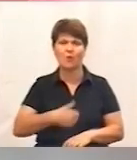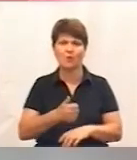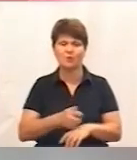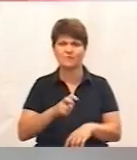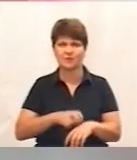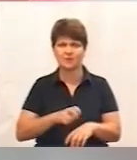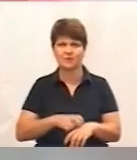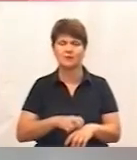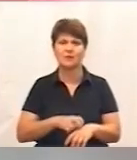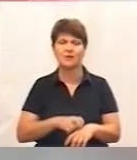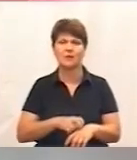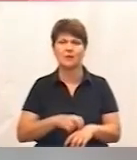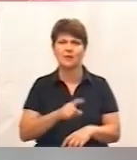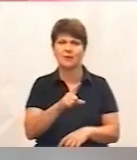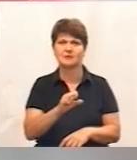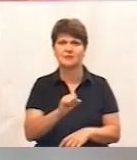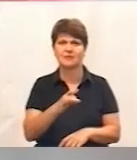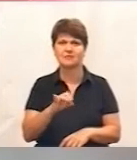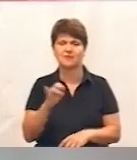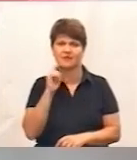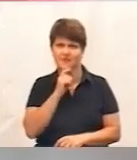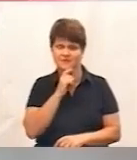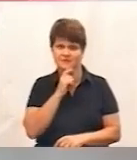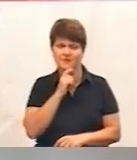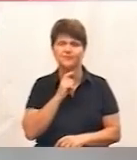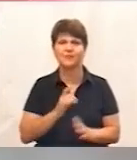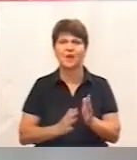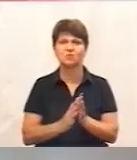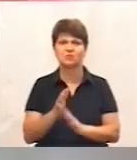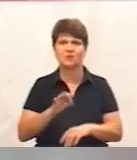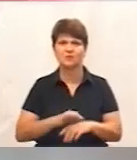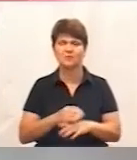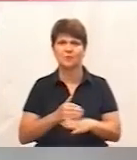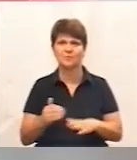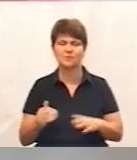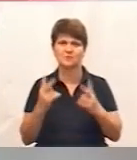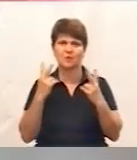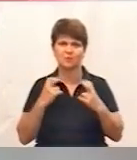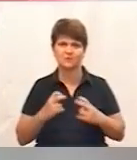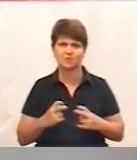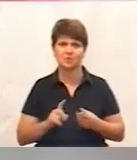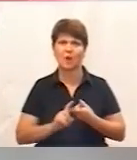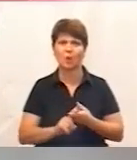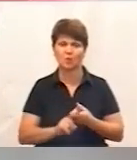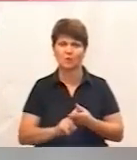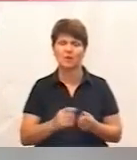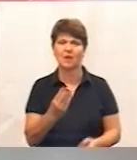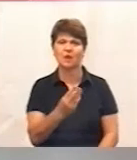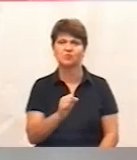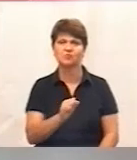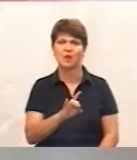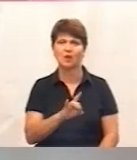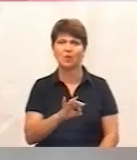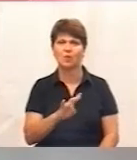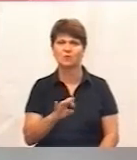санітарної лікарки Вінниччини Валентини Зайцевої, кількість хворих зросла після обстеження контактних осіб. Так, у Шаргородському районі